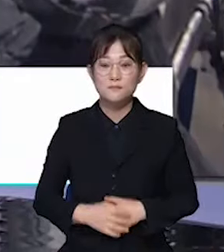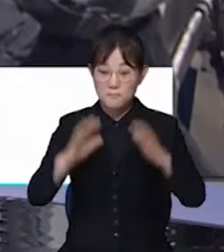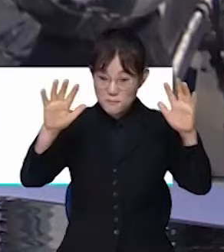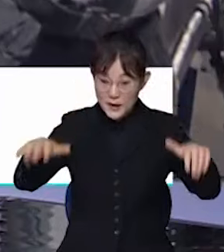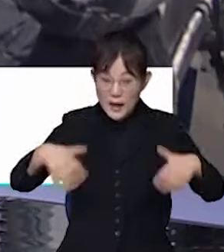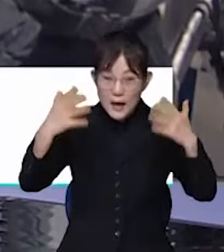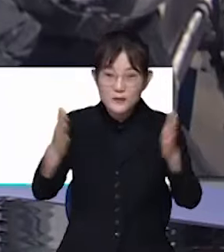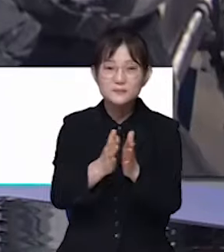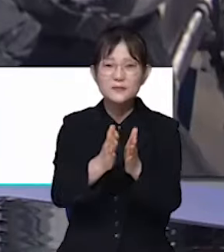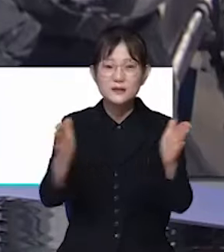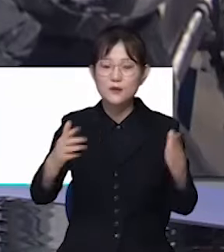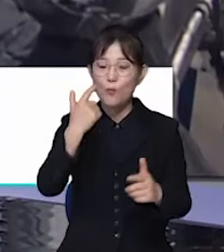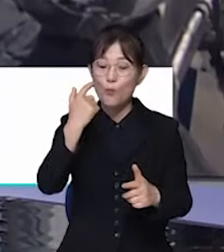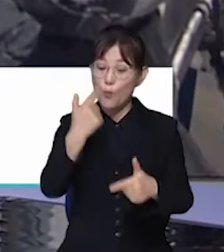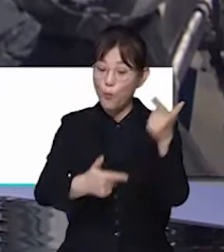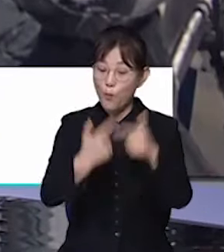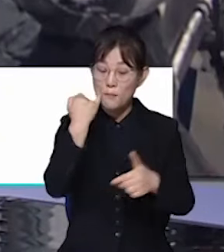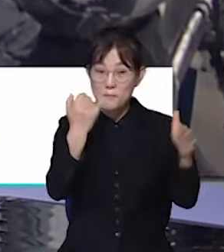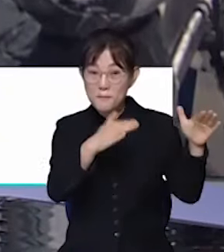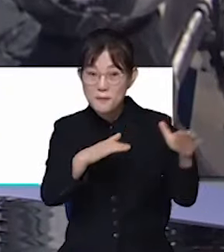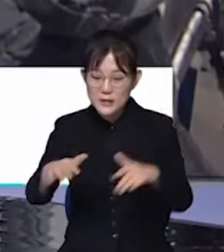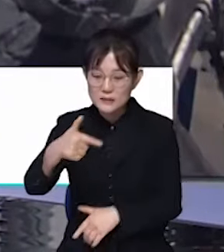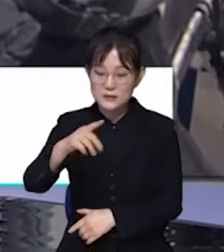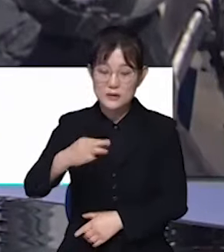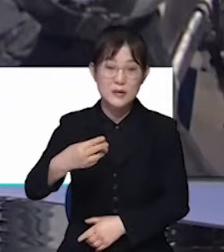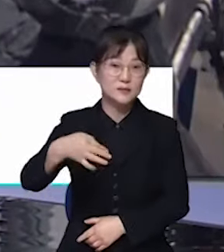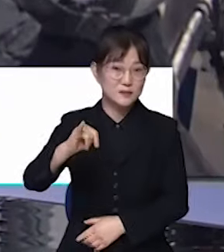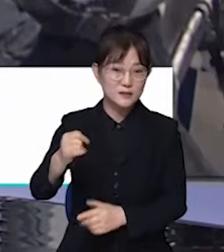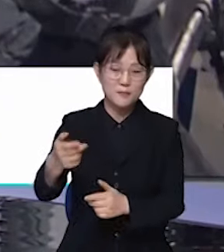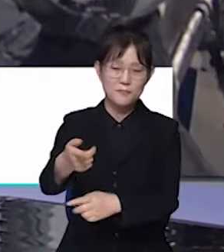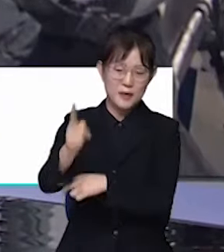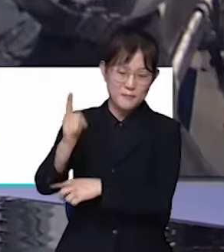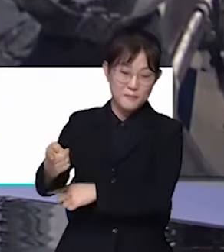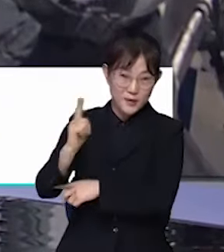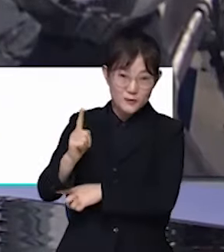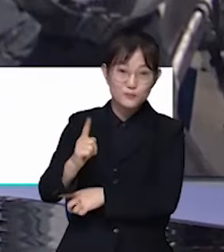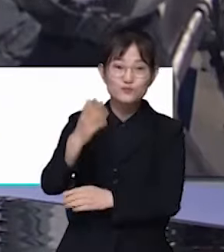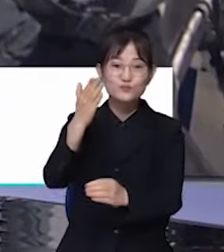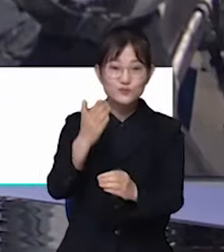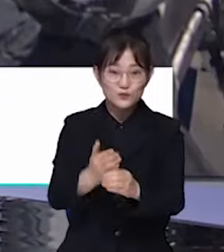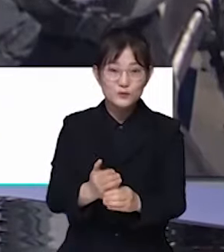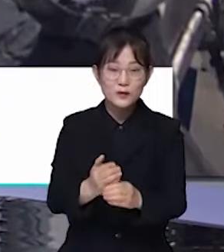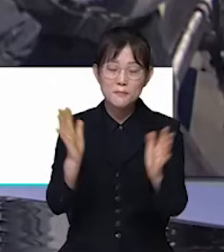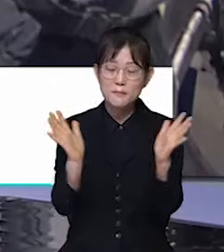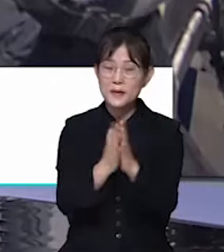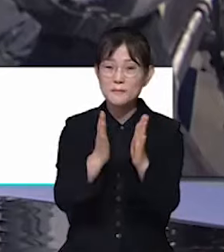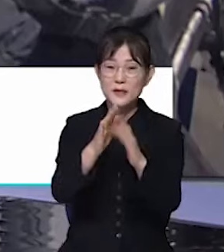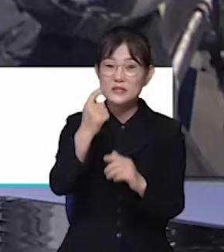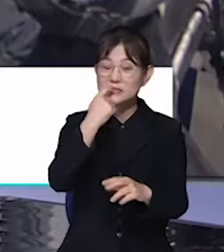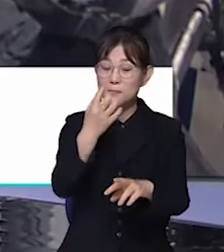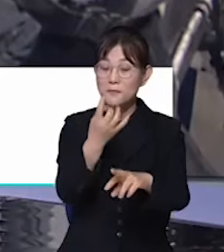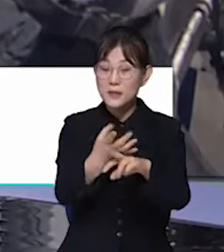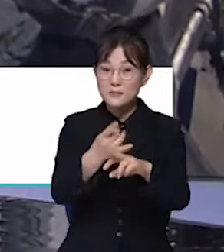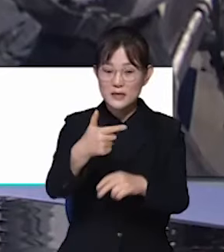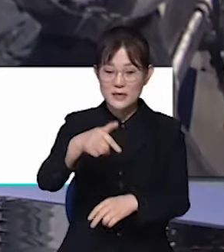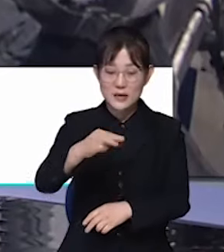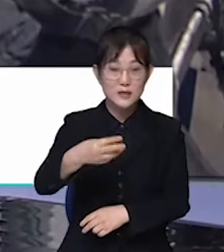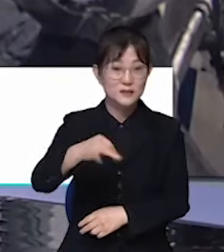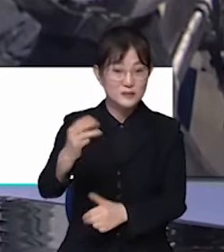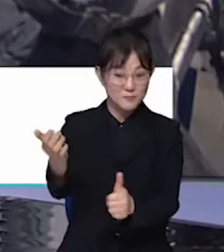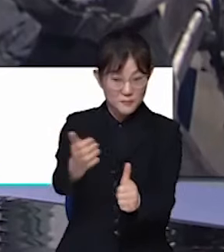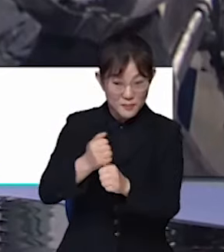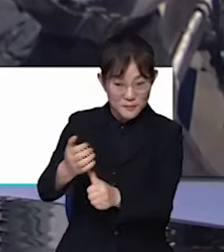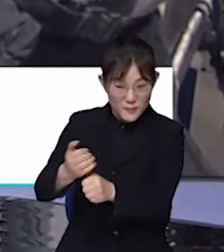가을이 찾아오면서 목포 앞바다에서는 갈치 낚시가 한창인데요. 반짝반짝 빛나는 은빛 갈치를 잡는 짜릿함을